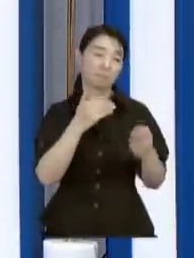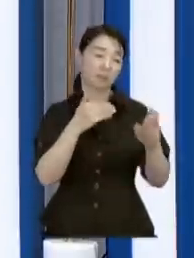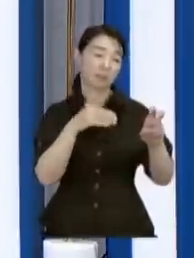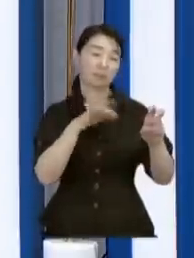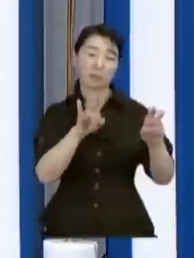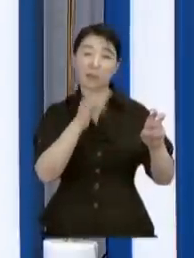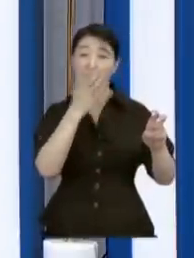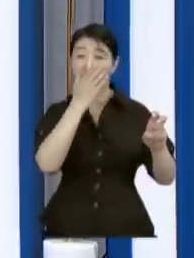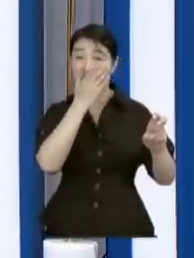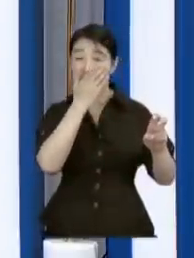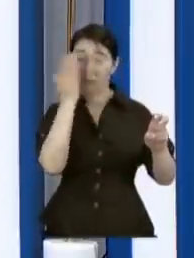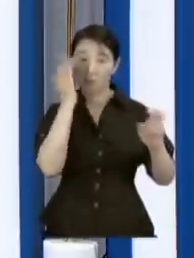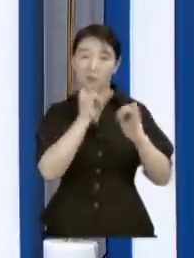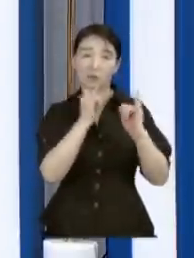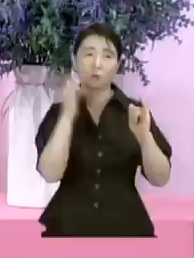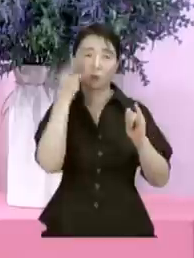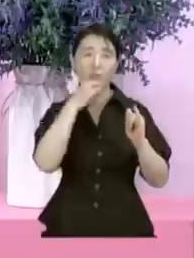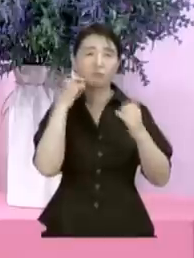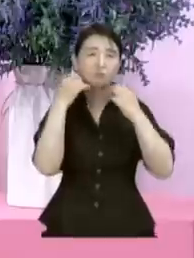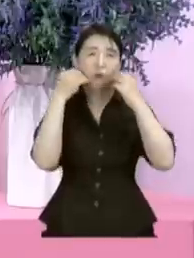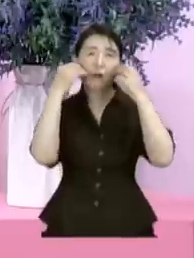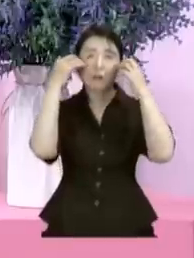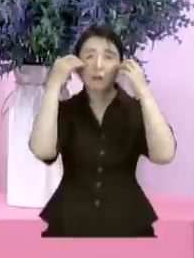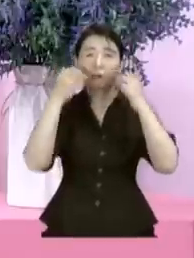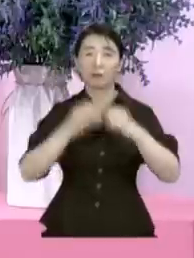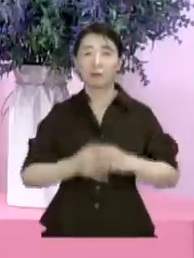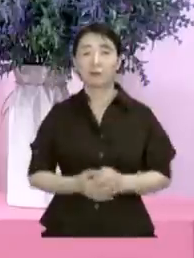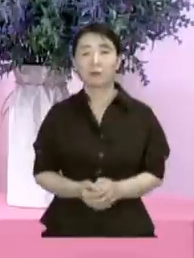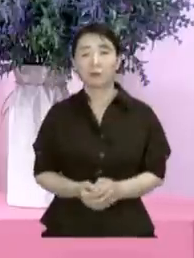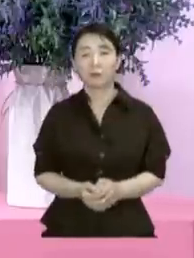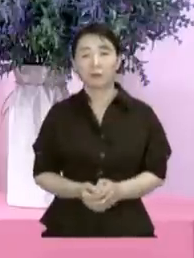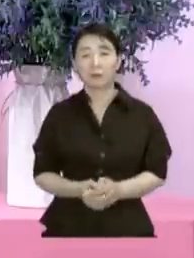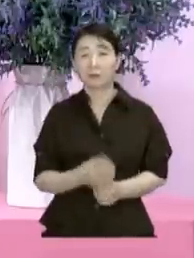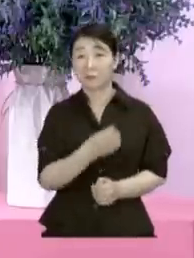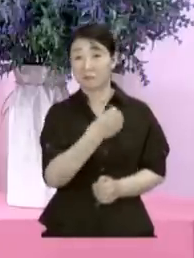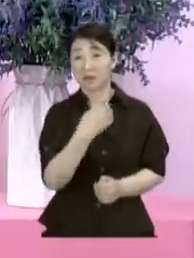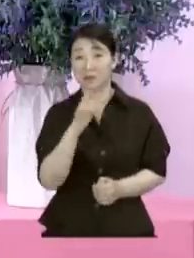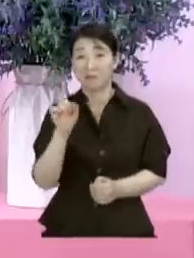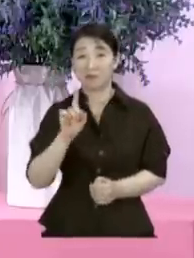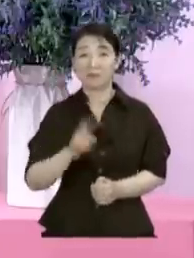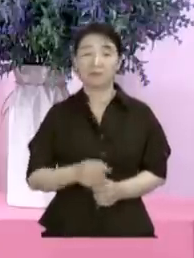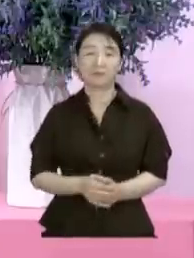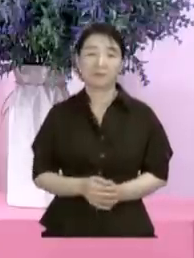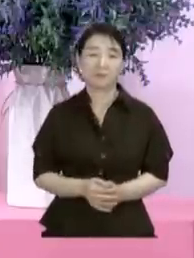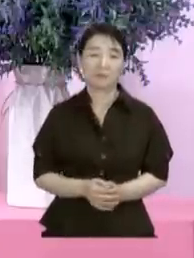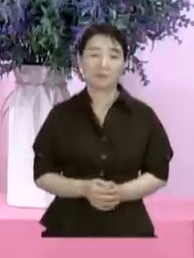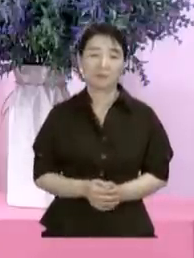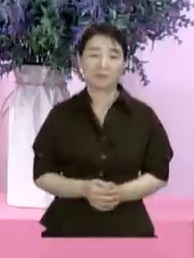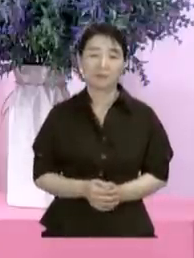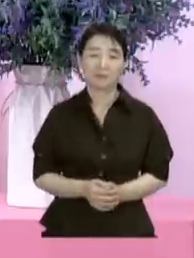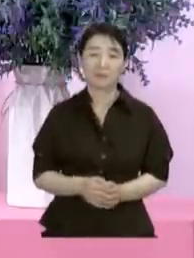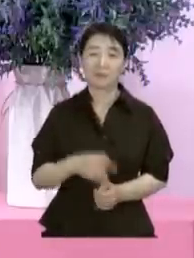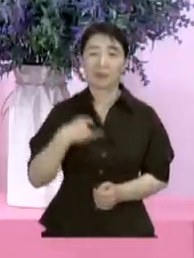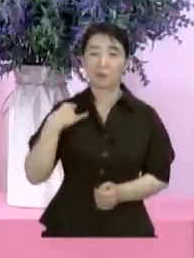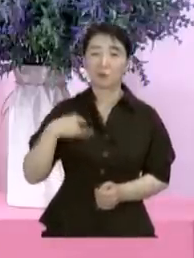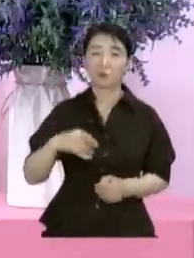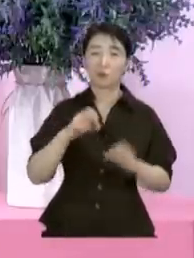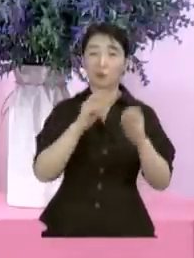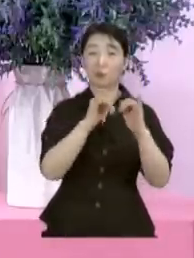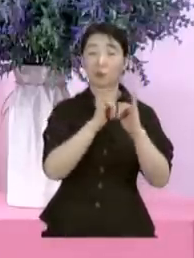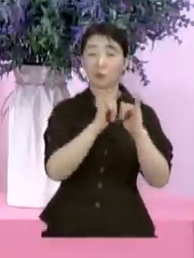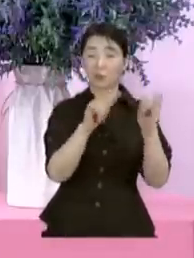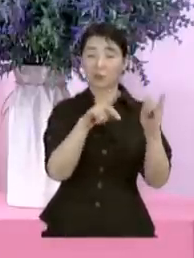얼굴이 빨갛더라고요. 그래서 왜 이렇게 빨간가 했더니 그 친구가 얘기를 하는 거예요. 중국의 선교사님이